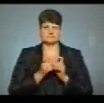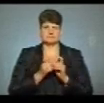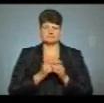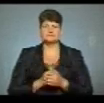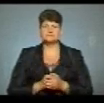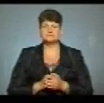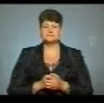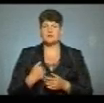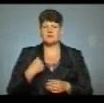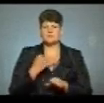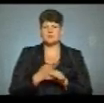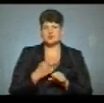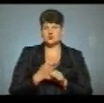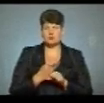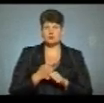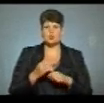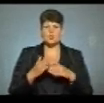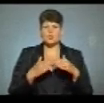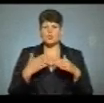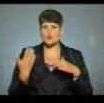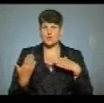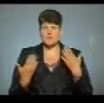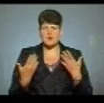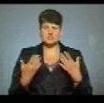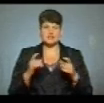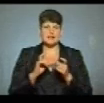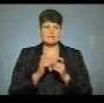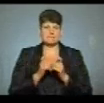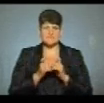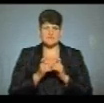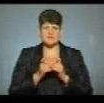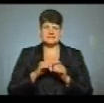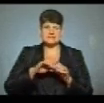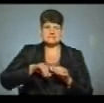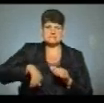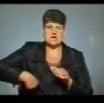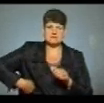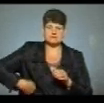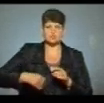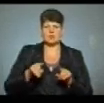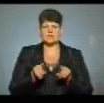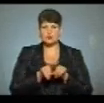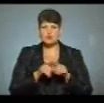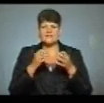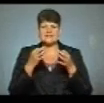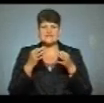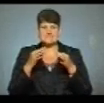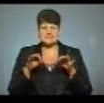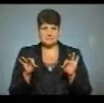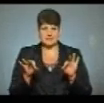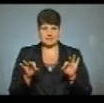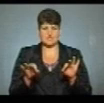Ми відпрацьовуємо рукопашний бій. Прийоми загин руки за спину, а також звільнення від захвату